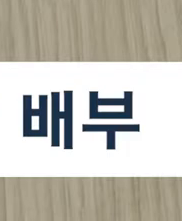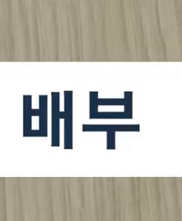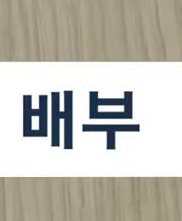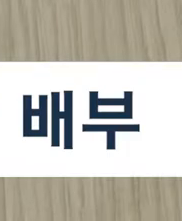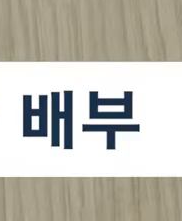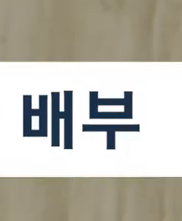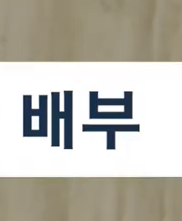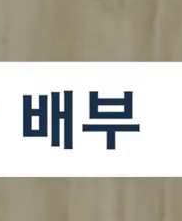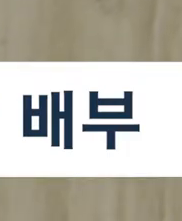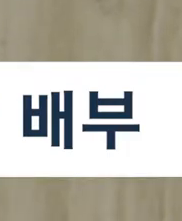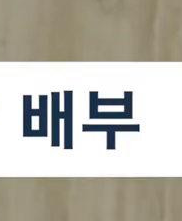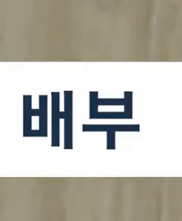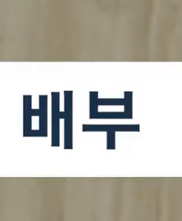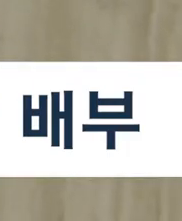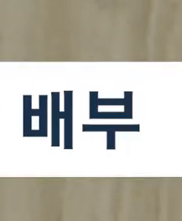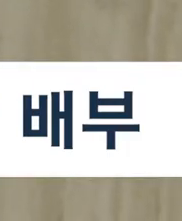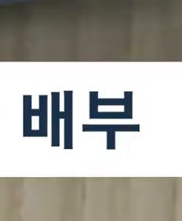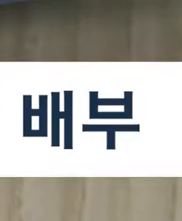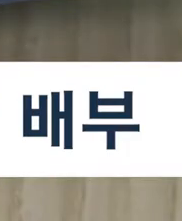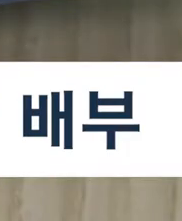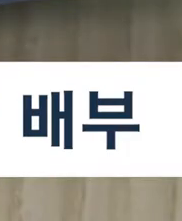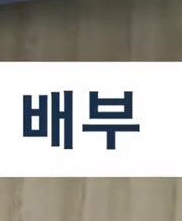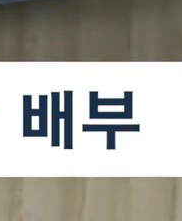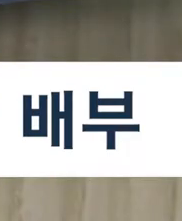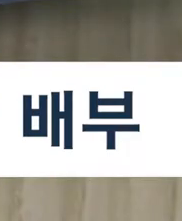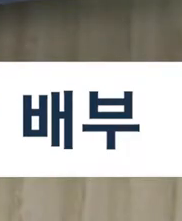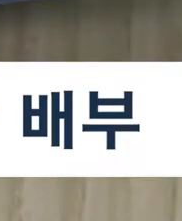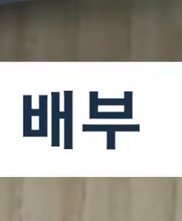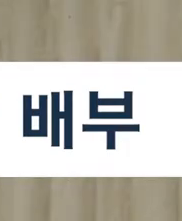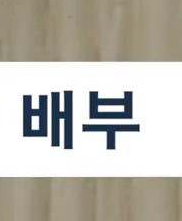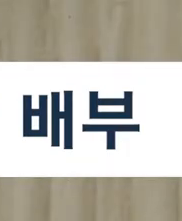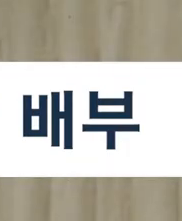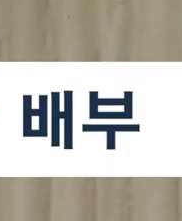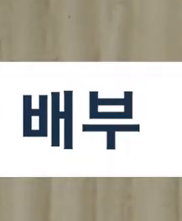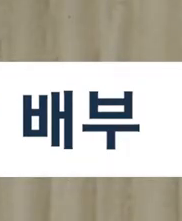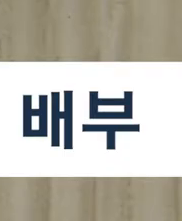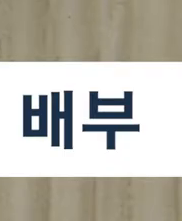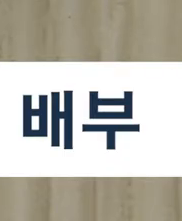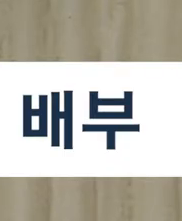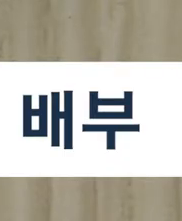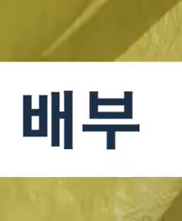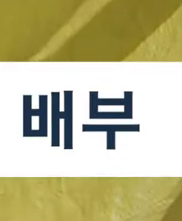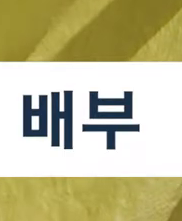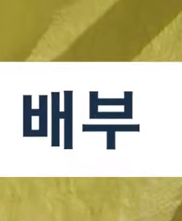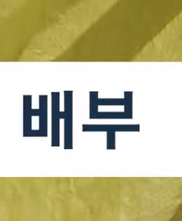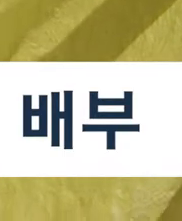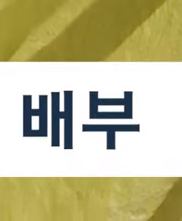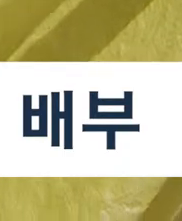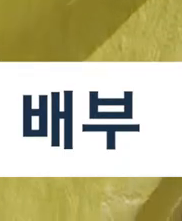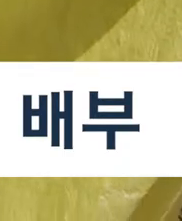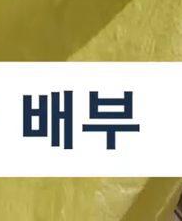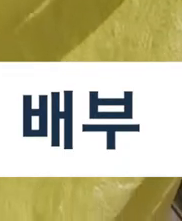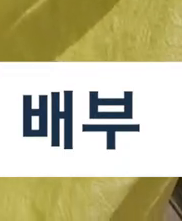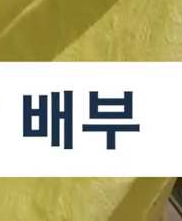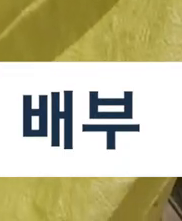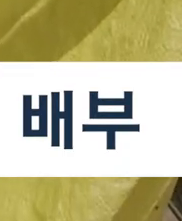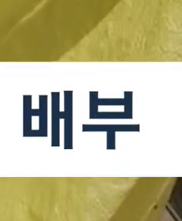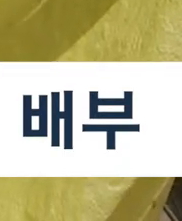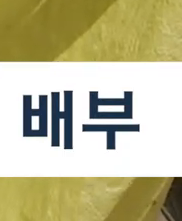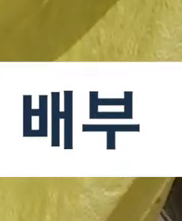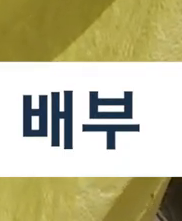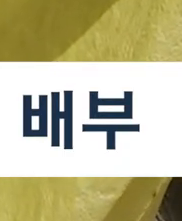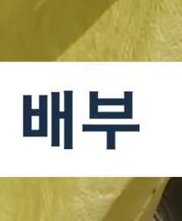강서구가 페트병에 붙은 비닐라벨을 쉽게 제거할 수 있도록 투명 페트병 라벨 제거봉 3,000개를 제작해 공동주택단지를